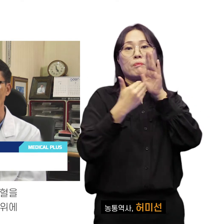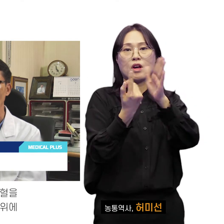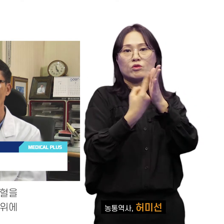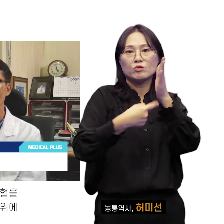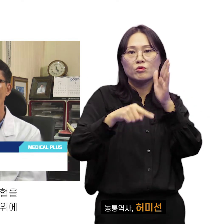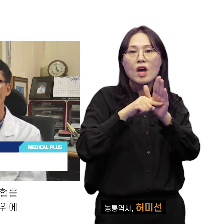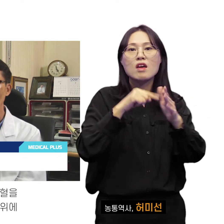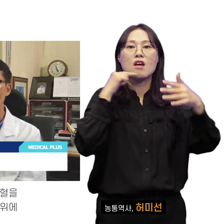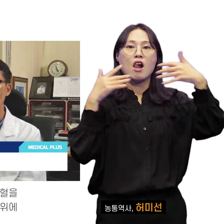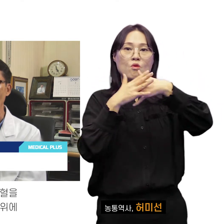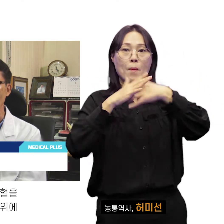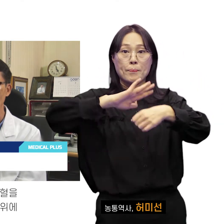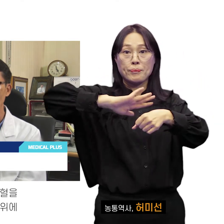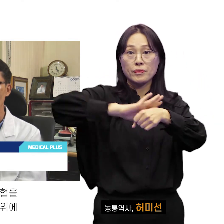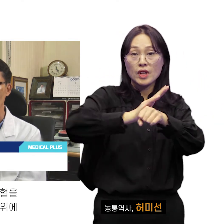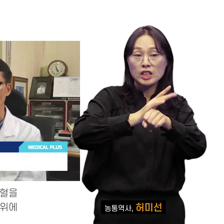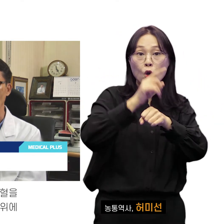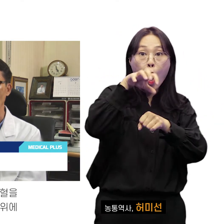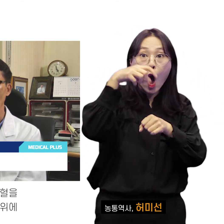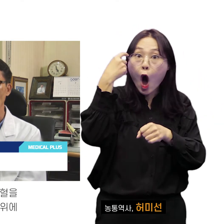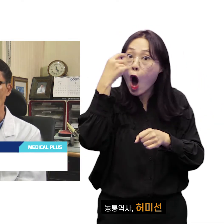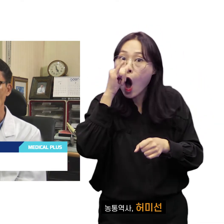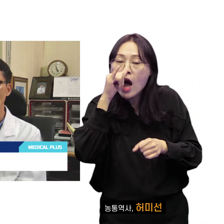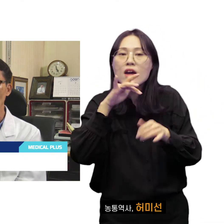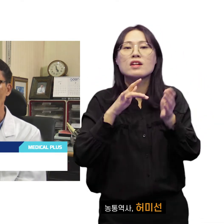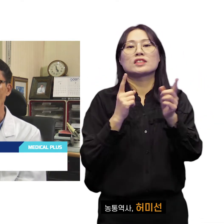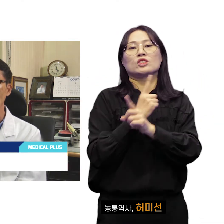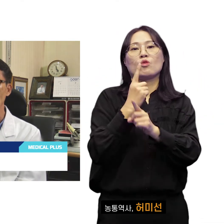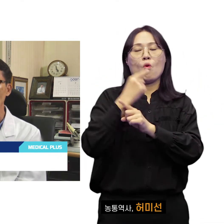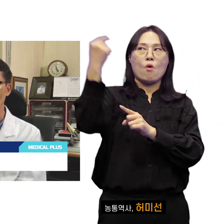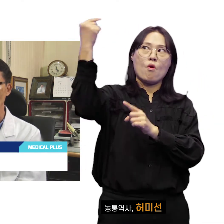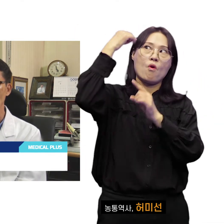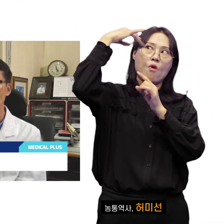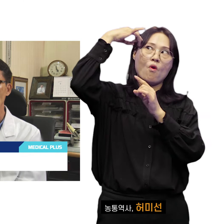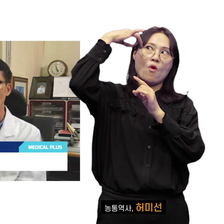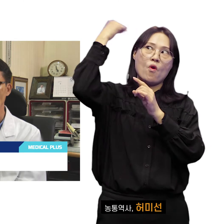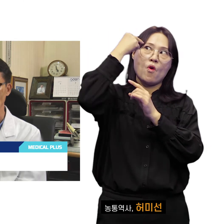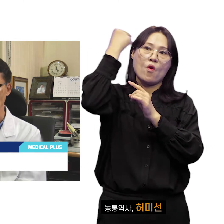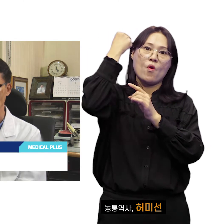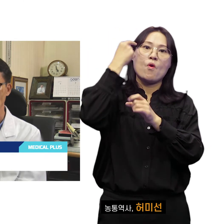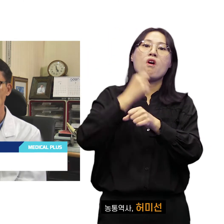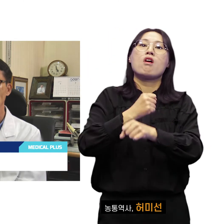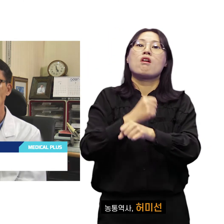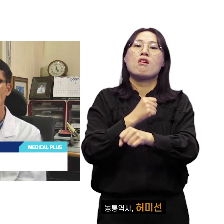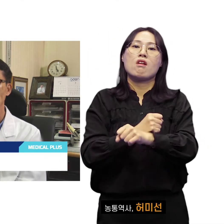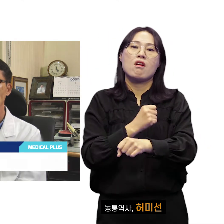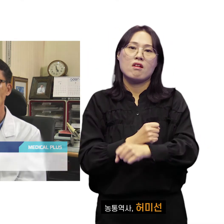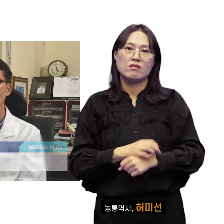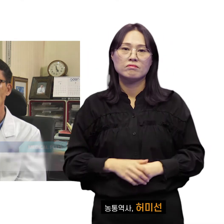억제하기 위해서 혈관이 막혀 있는 부위에 레이저 광응고술을 시행합니다.